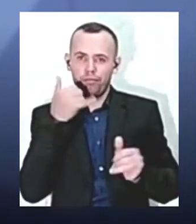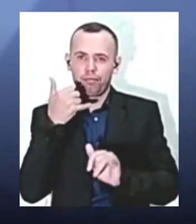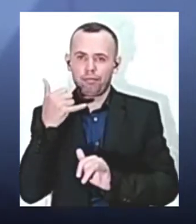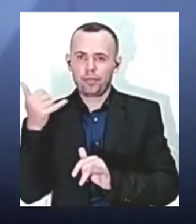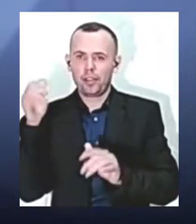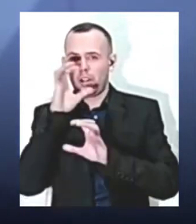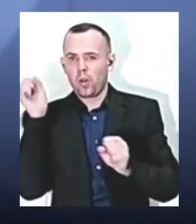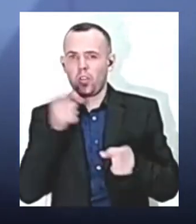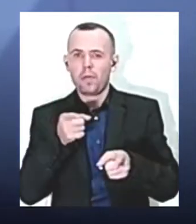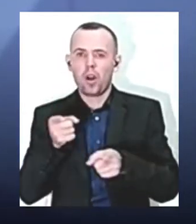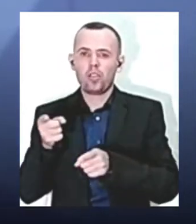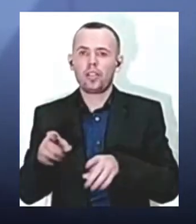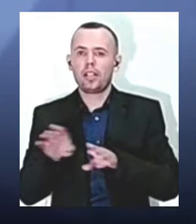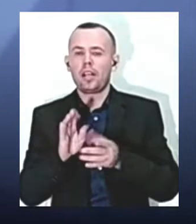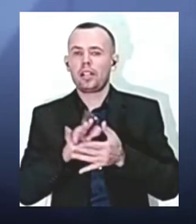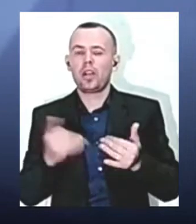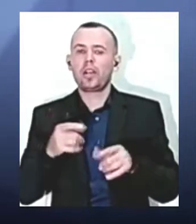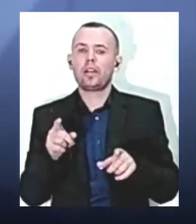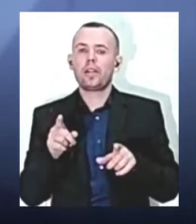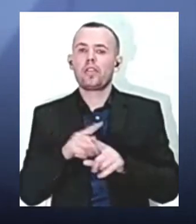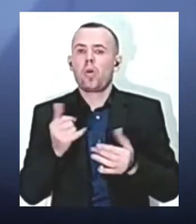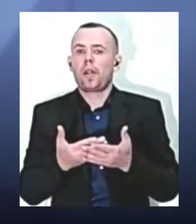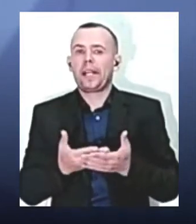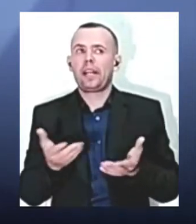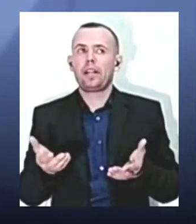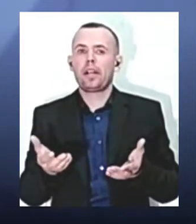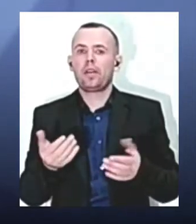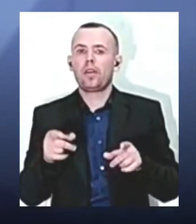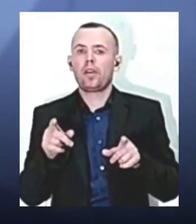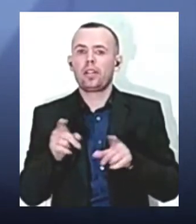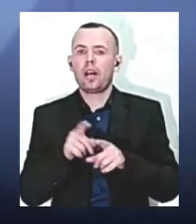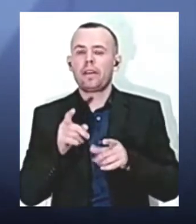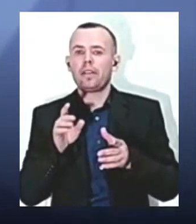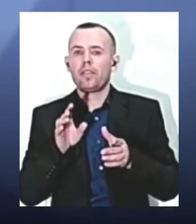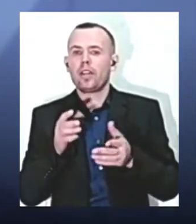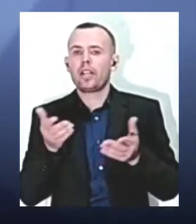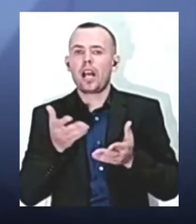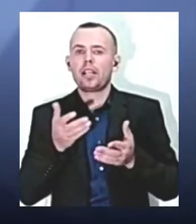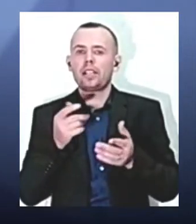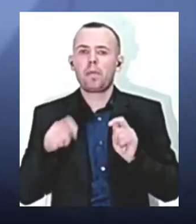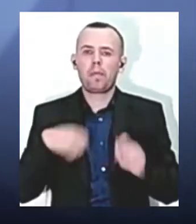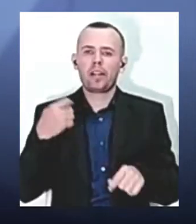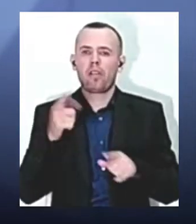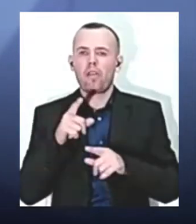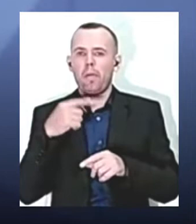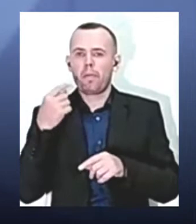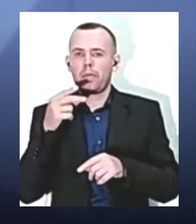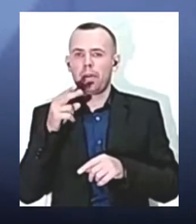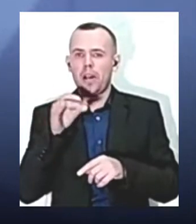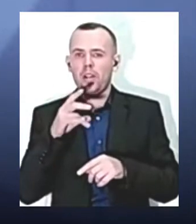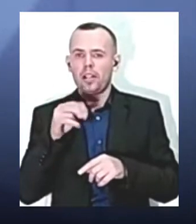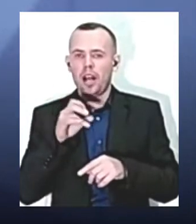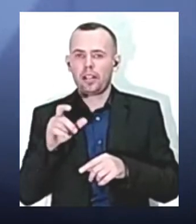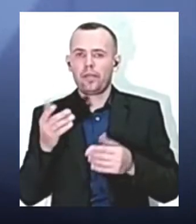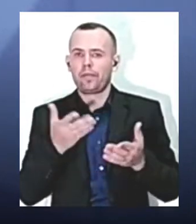і закінчуючи, наприклад, там вивішуванням якихось списків з якимись персональними даними, до яких не повинна мати